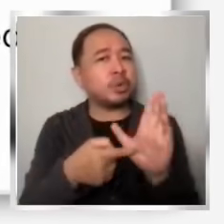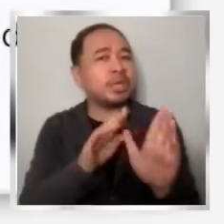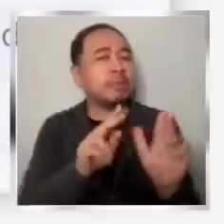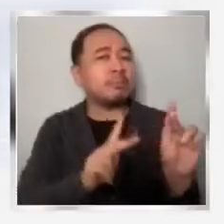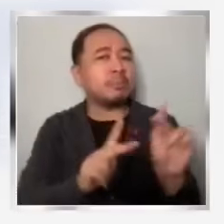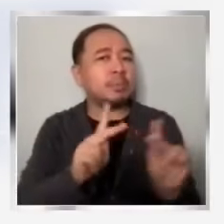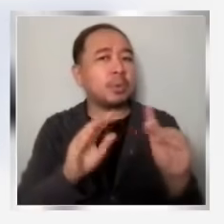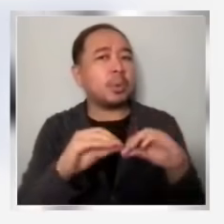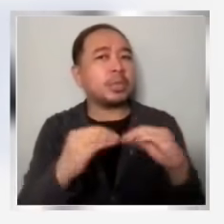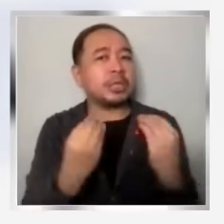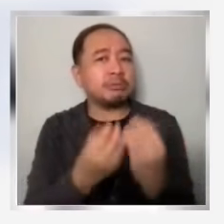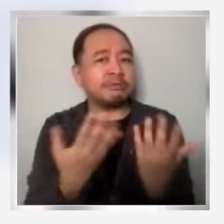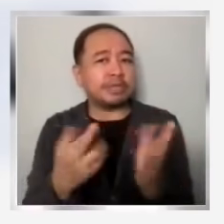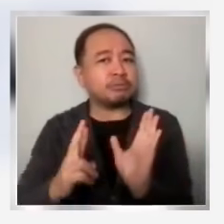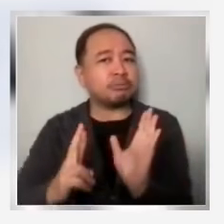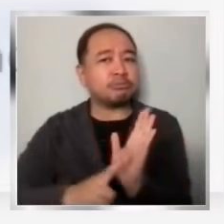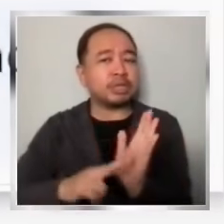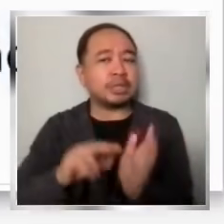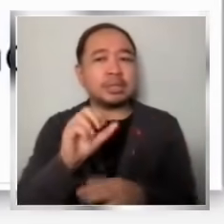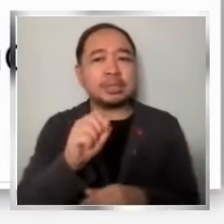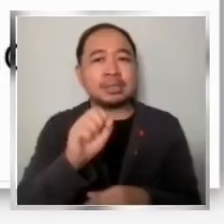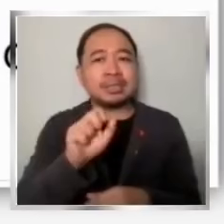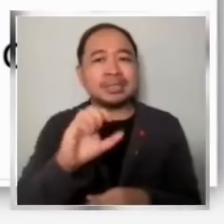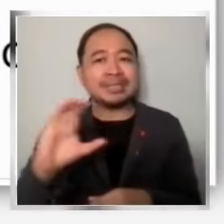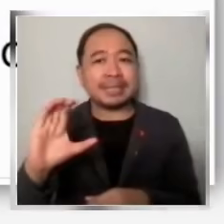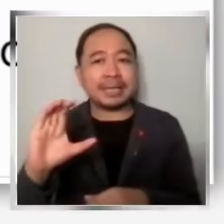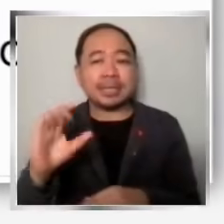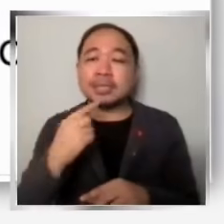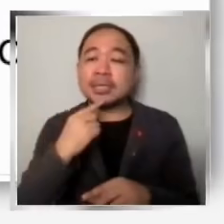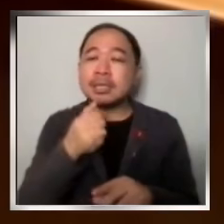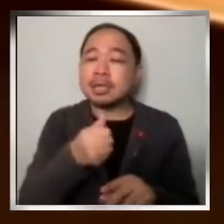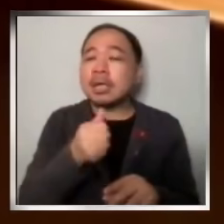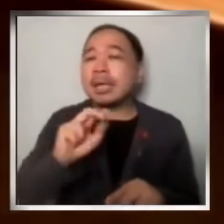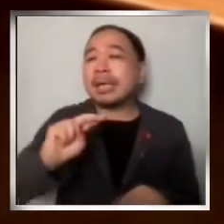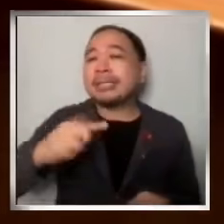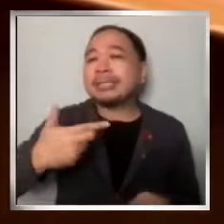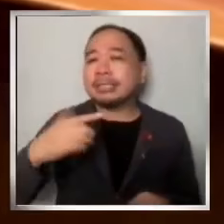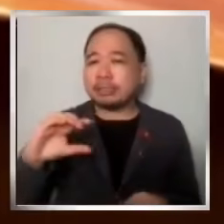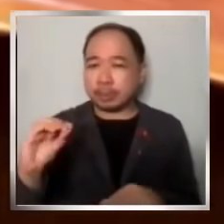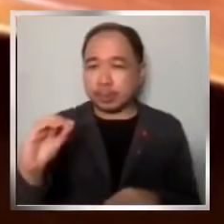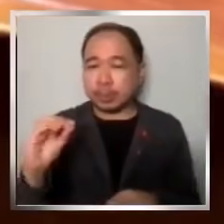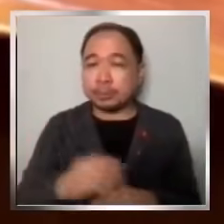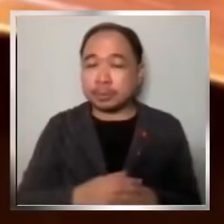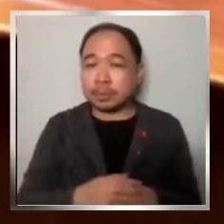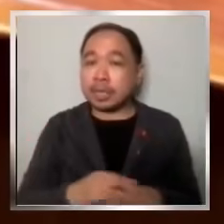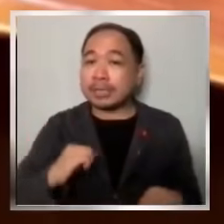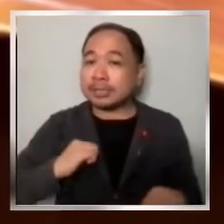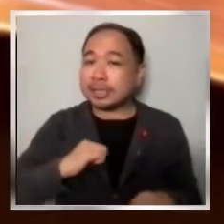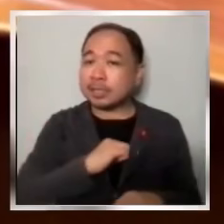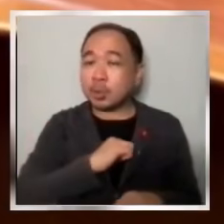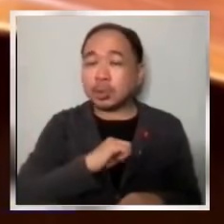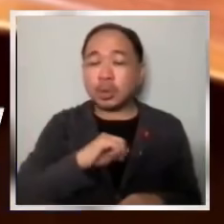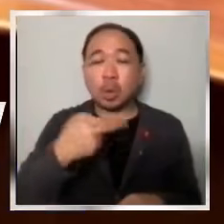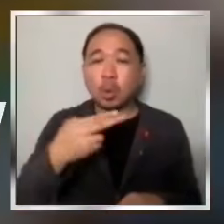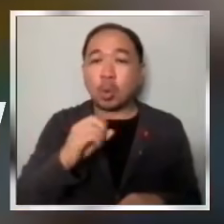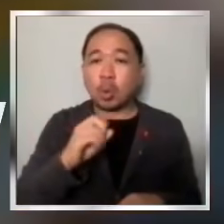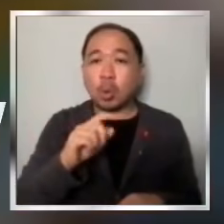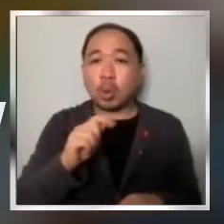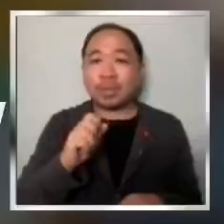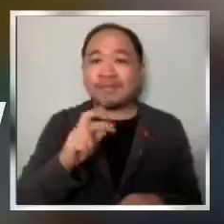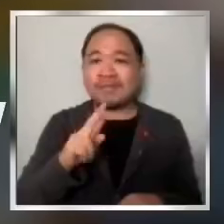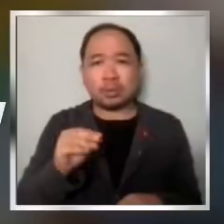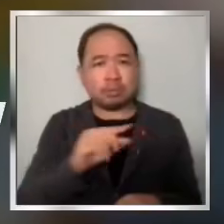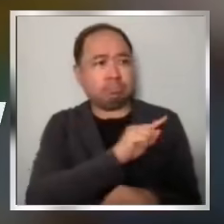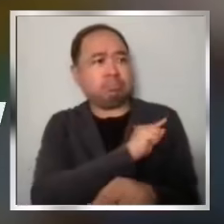SEC. Nakalagay din dito na isa silang non-government organization. Sabi ni Contiveros, makapangyarihan daw ang grupong ito dahil